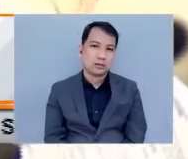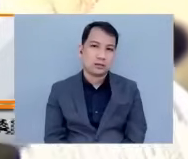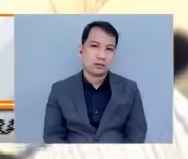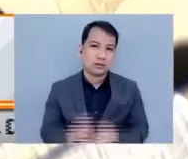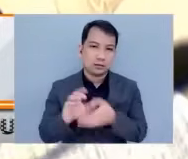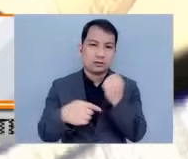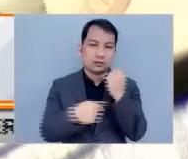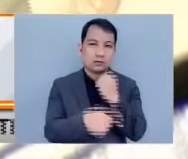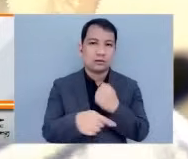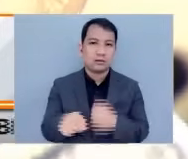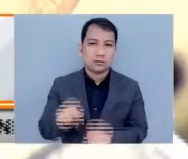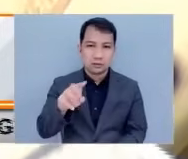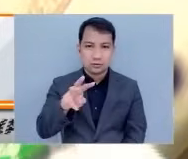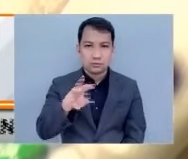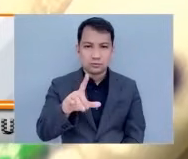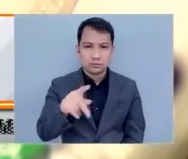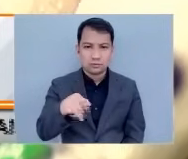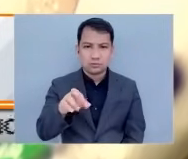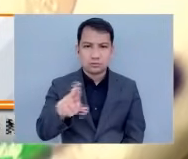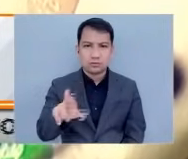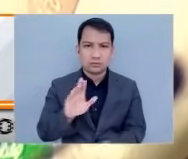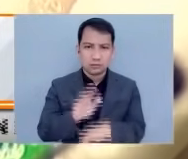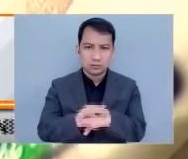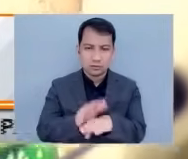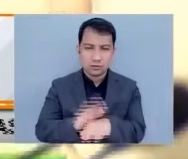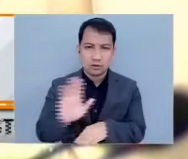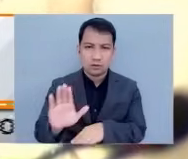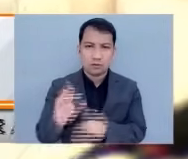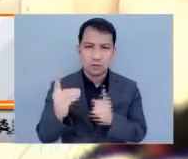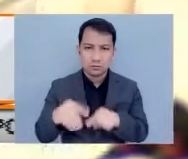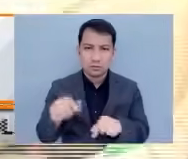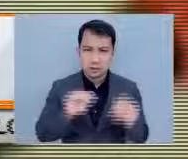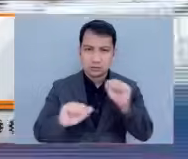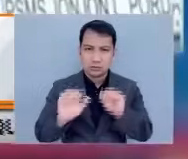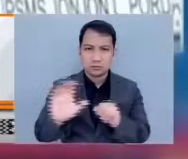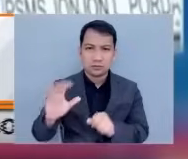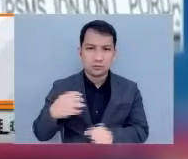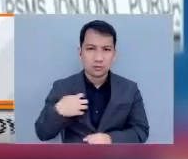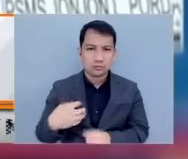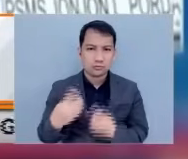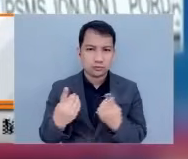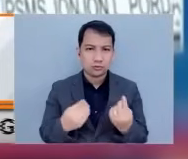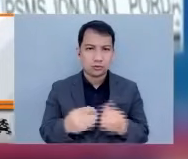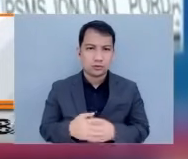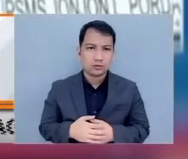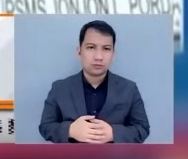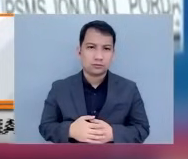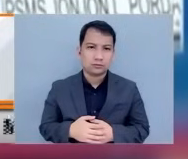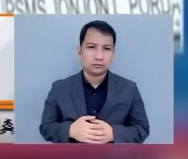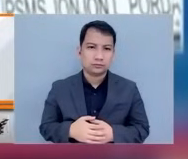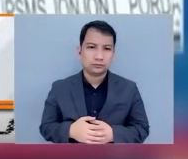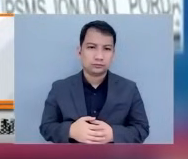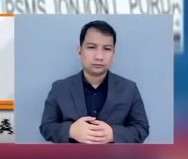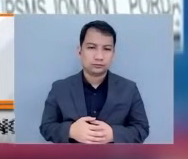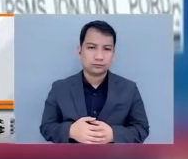Walter Palma naman naaalarma rin sa naging aksyon ng mga polis. Pero pwede naman siguro